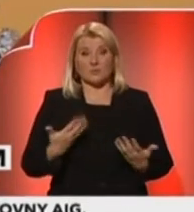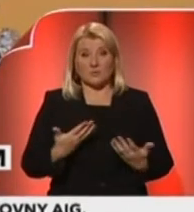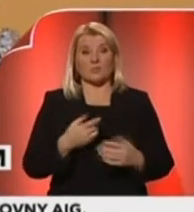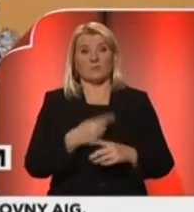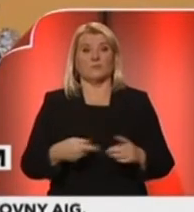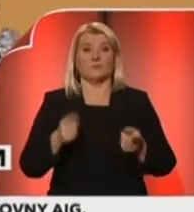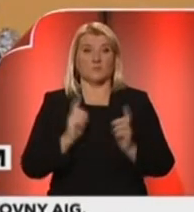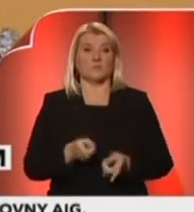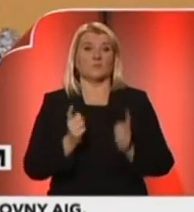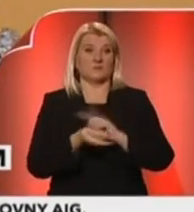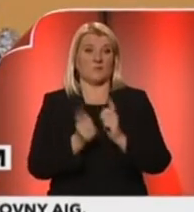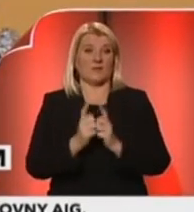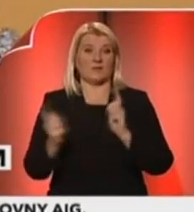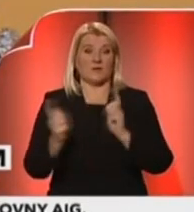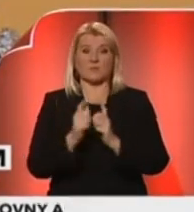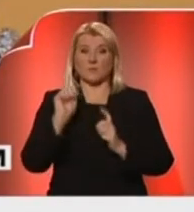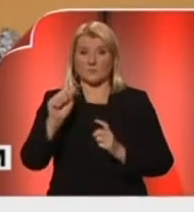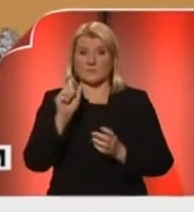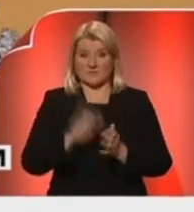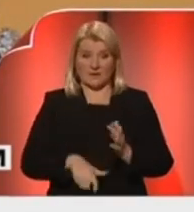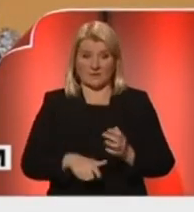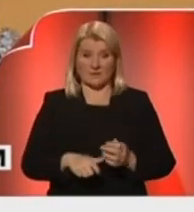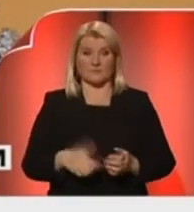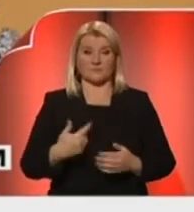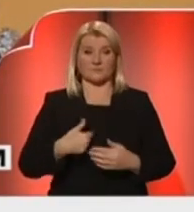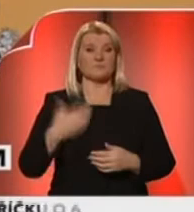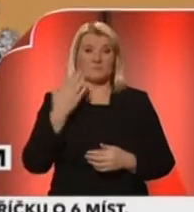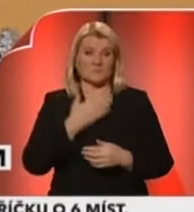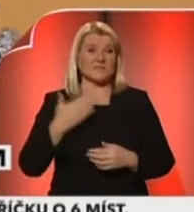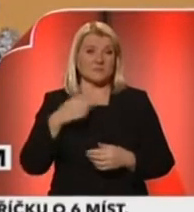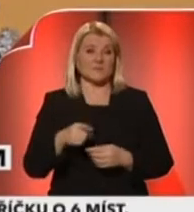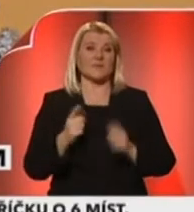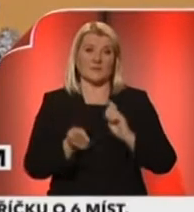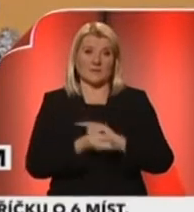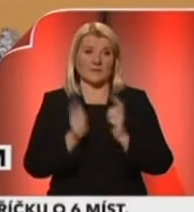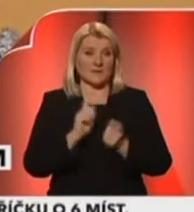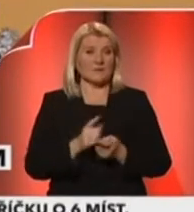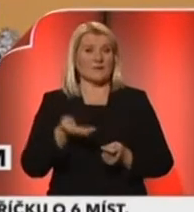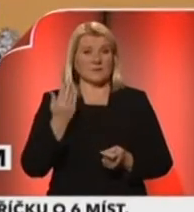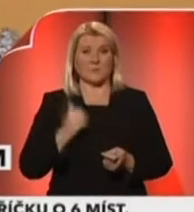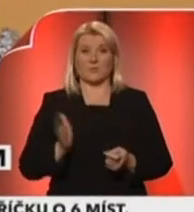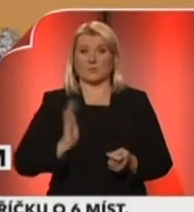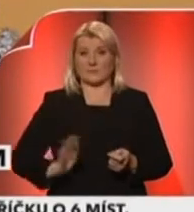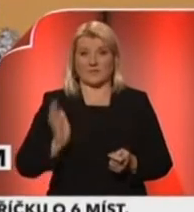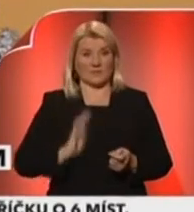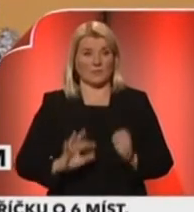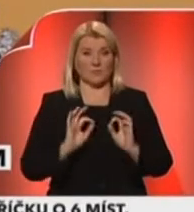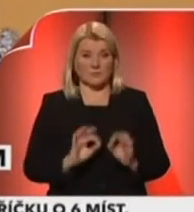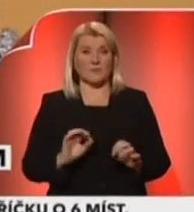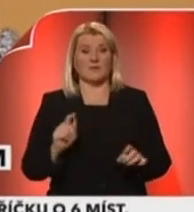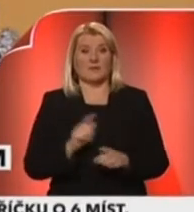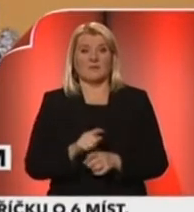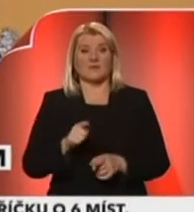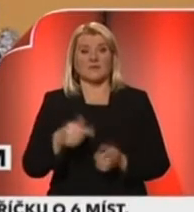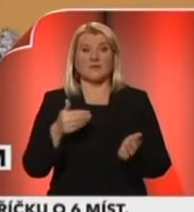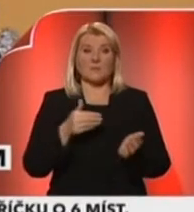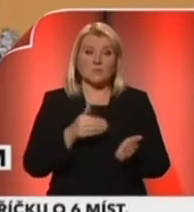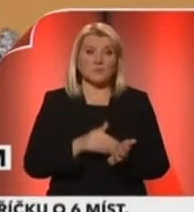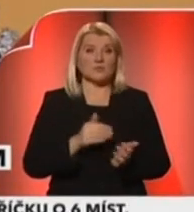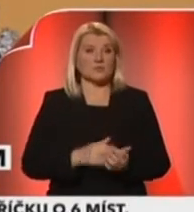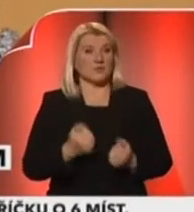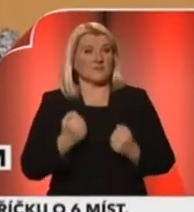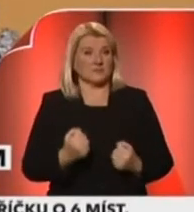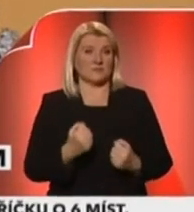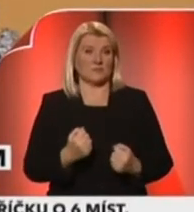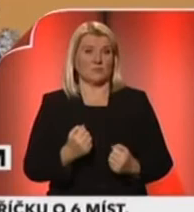jiného, než jednat s komunistickou stranou a já si myslím, že ta jednání byla seriózní a vyžaduje to tu sílu,